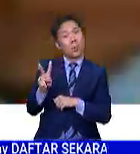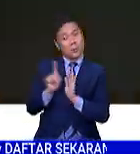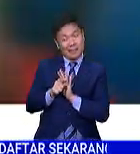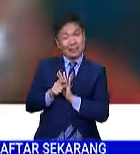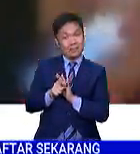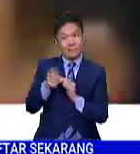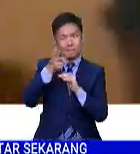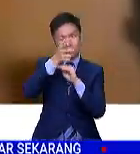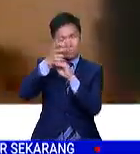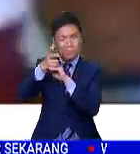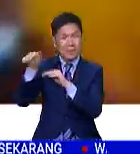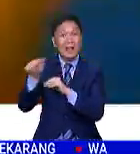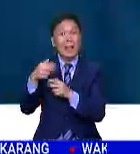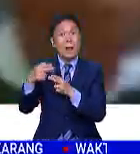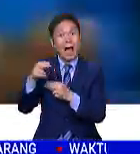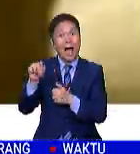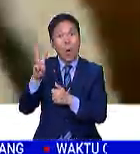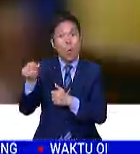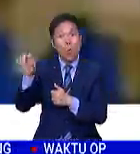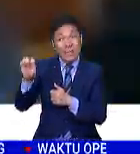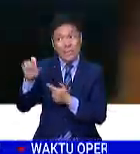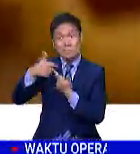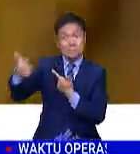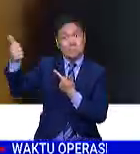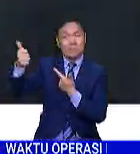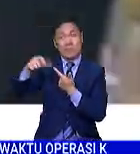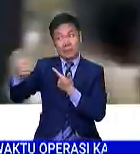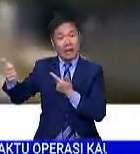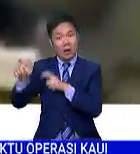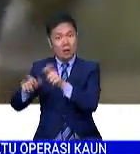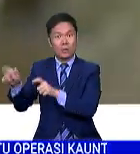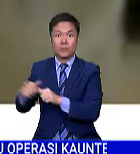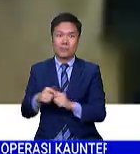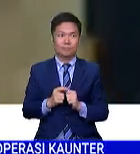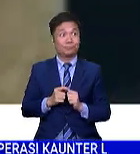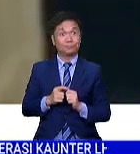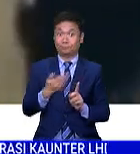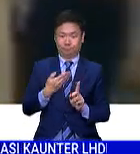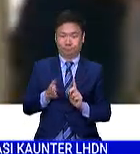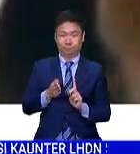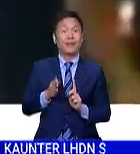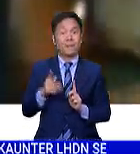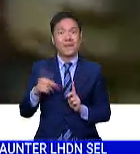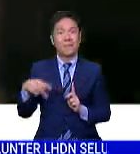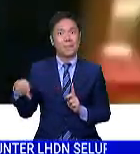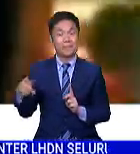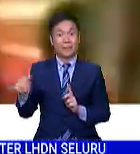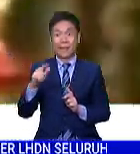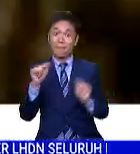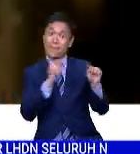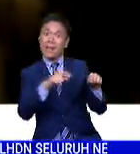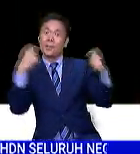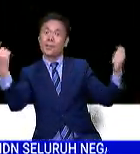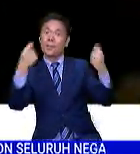saat memaparkan Datuk Awi dan beberapa individu lain dilihat melanggar sop pkpp semasa menghadiri